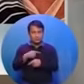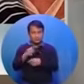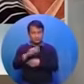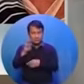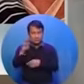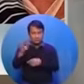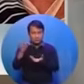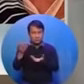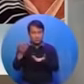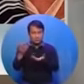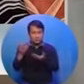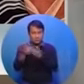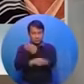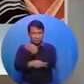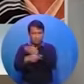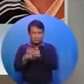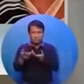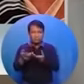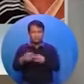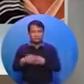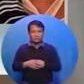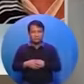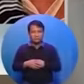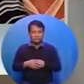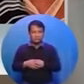ano po kayo? Saan probinsya kayo? Taga saan probinsya kayo?